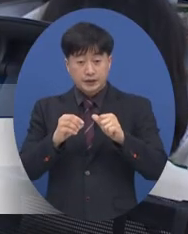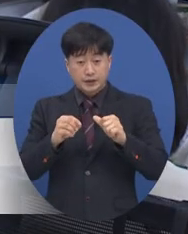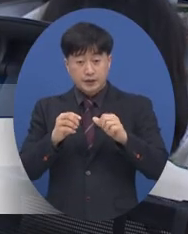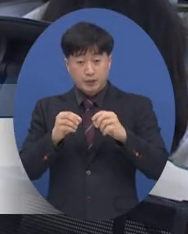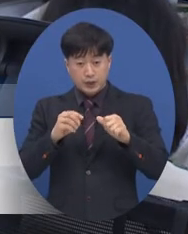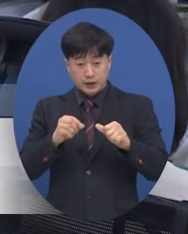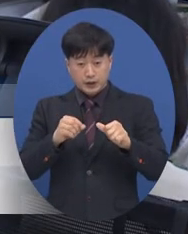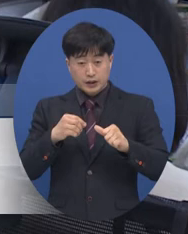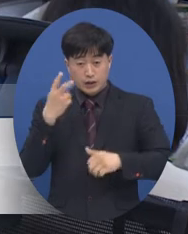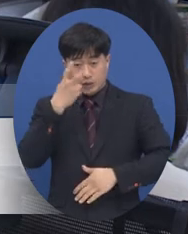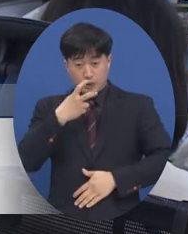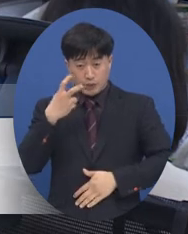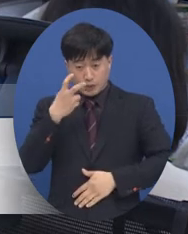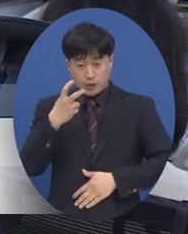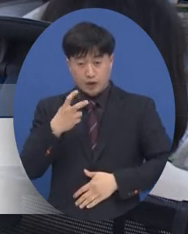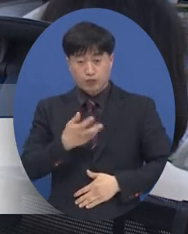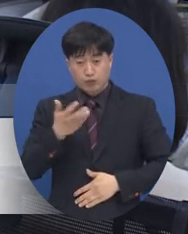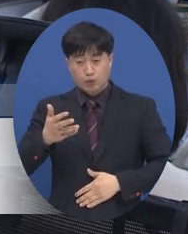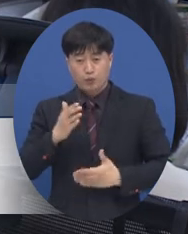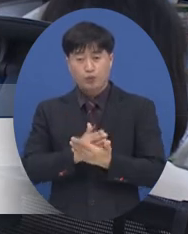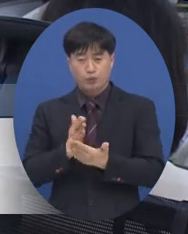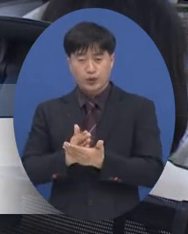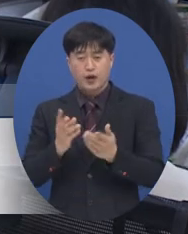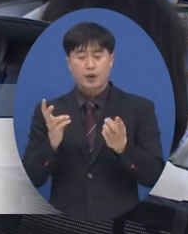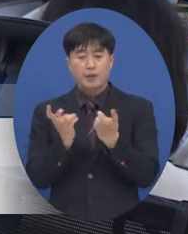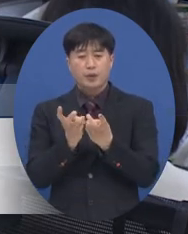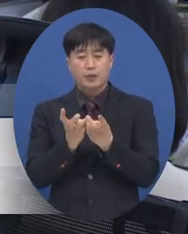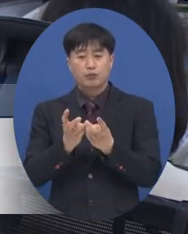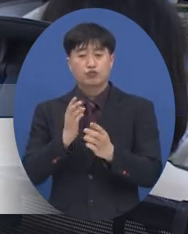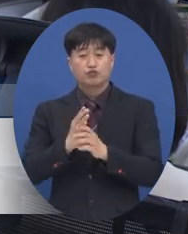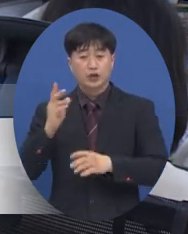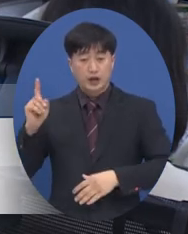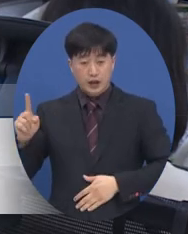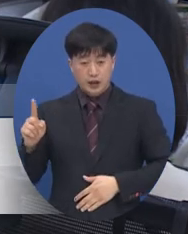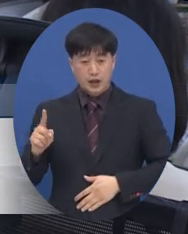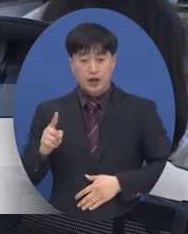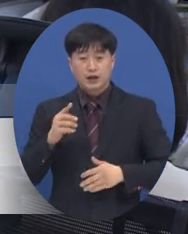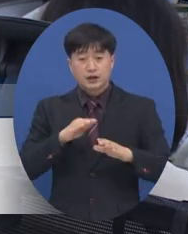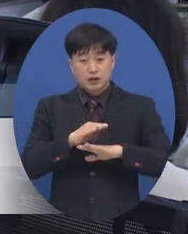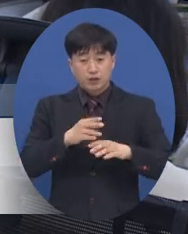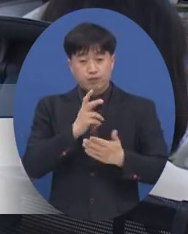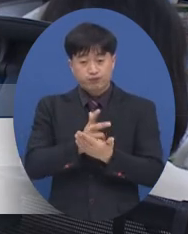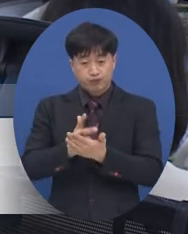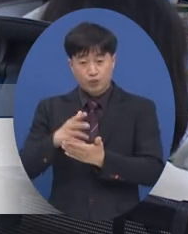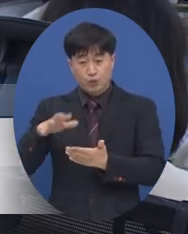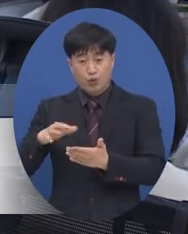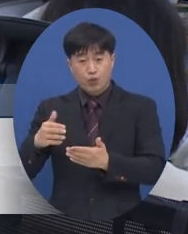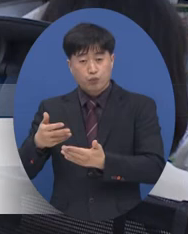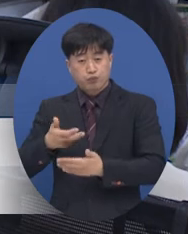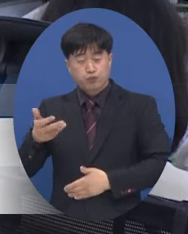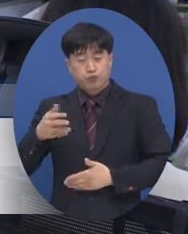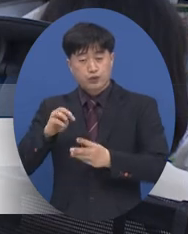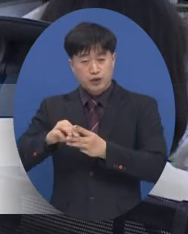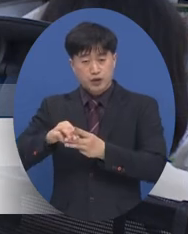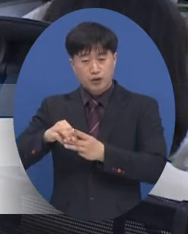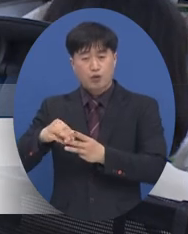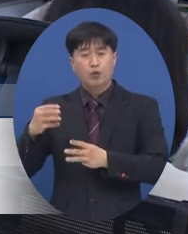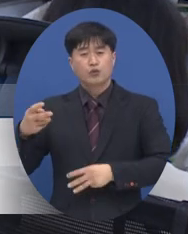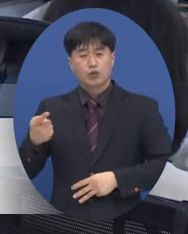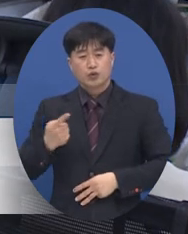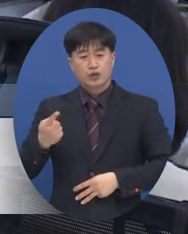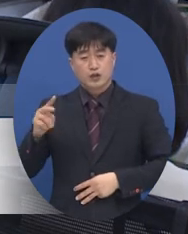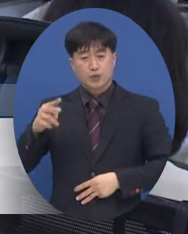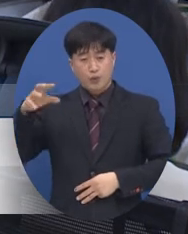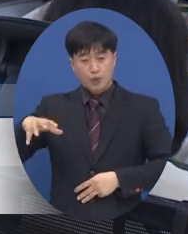대책의 일환으로 도내 차고지, 물류센터 등 차량 밀집 지역 1,262개소를 대상으로 배출가스 및